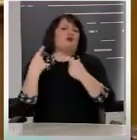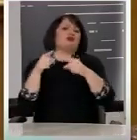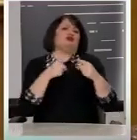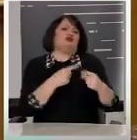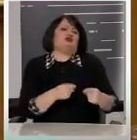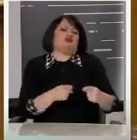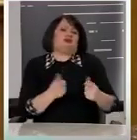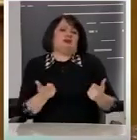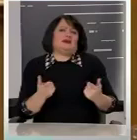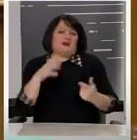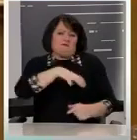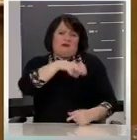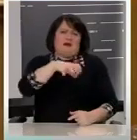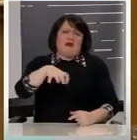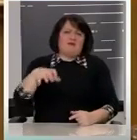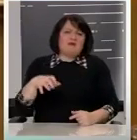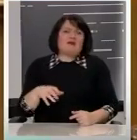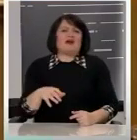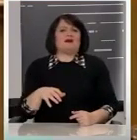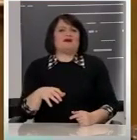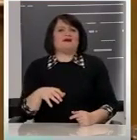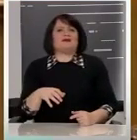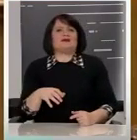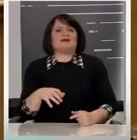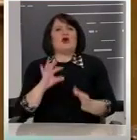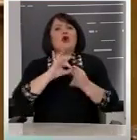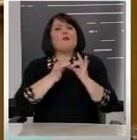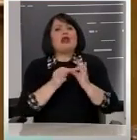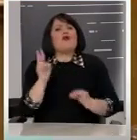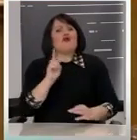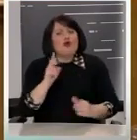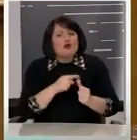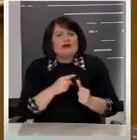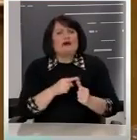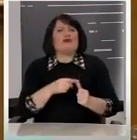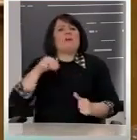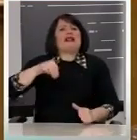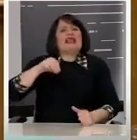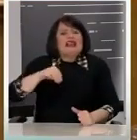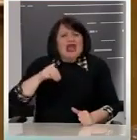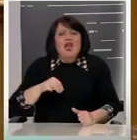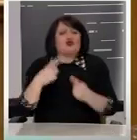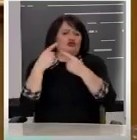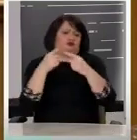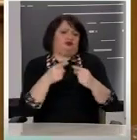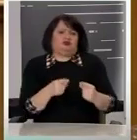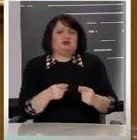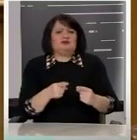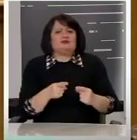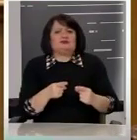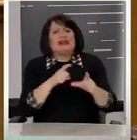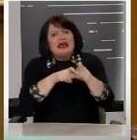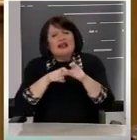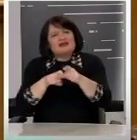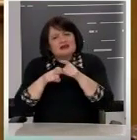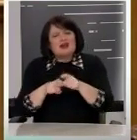Άγιο Νικόλαο και της Vodafone και της Όμιλο Μυτιλινέου και